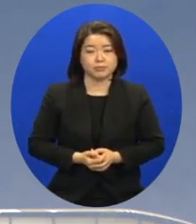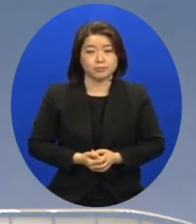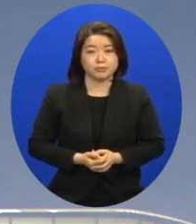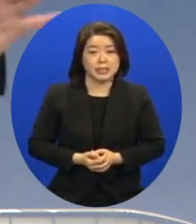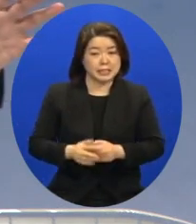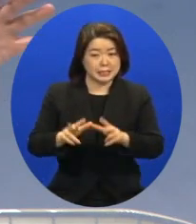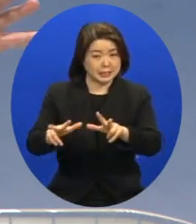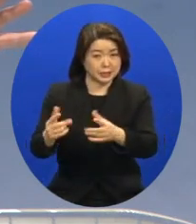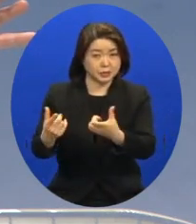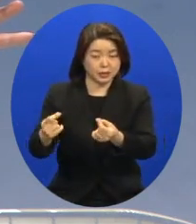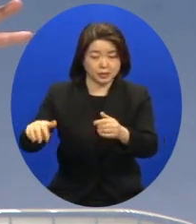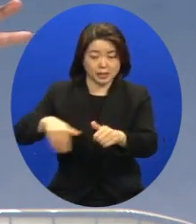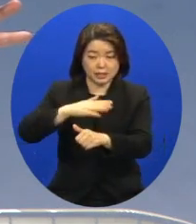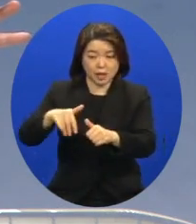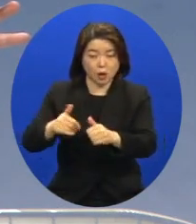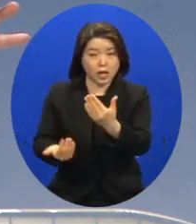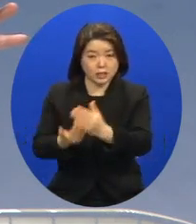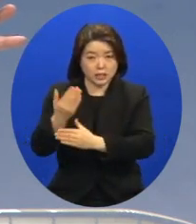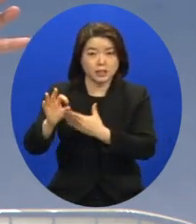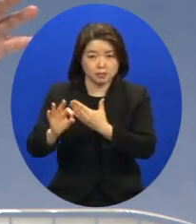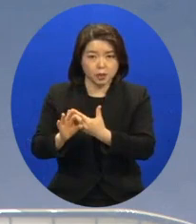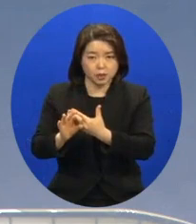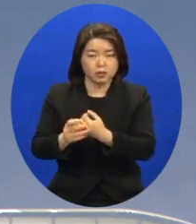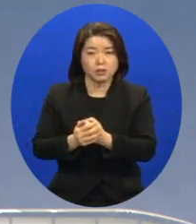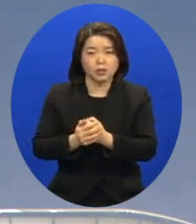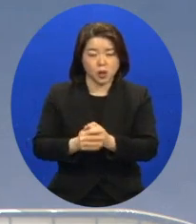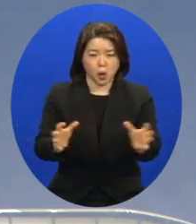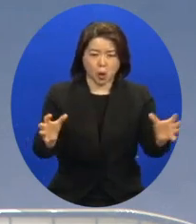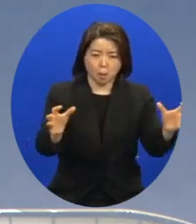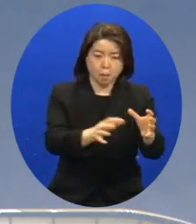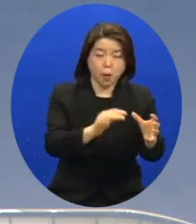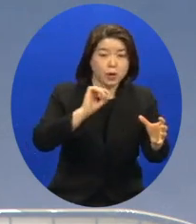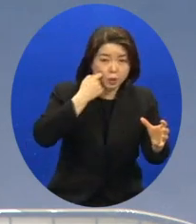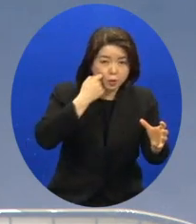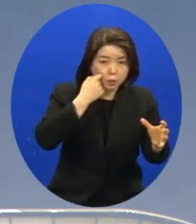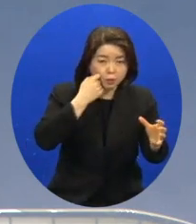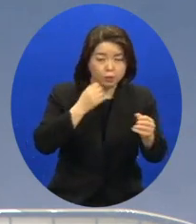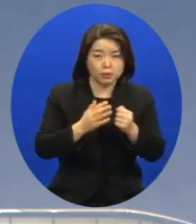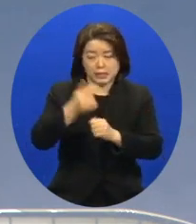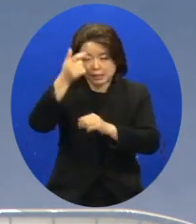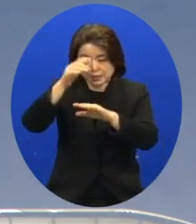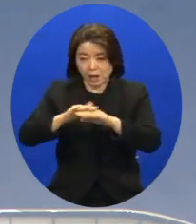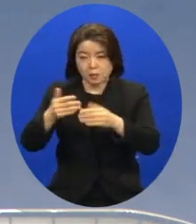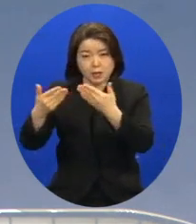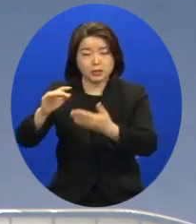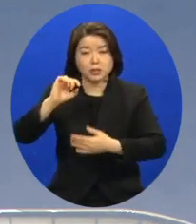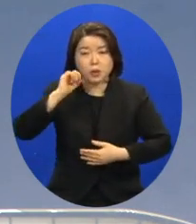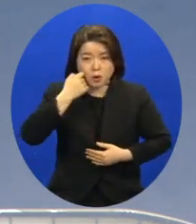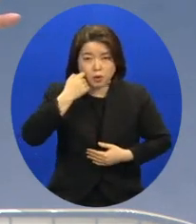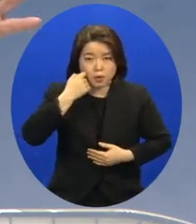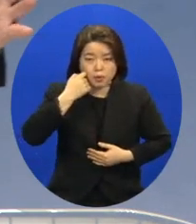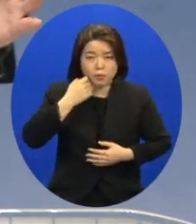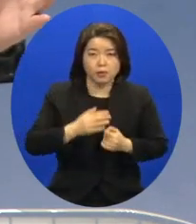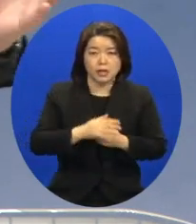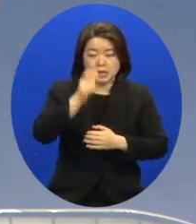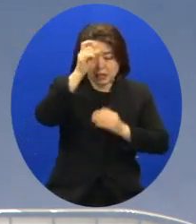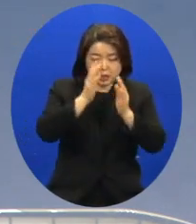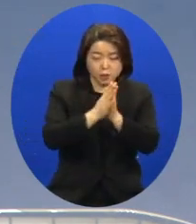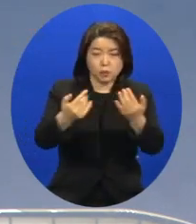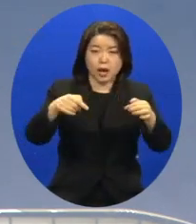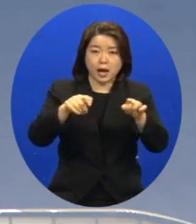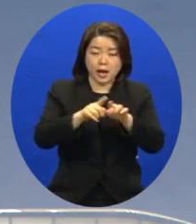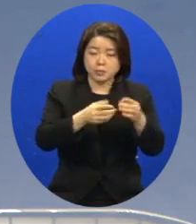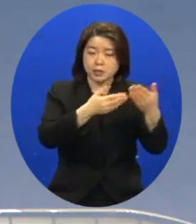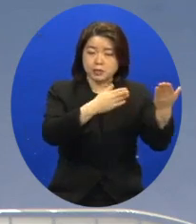이런 지금과 같은 상황이 벌어질 때 모이기가 힘들고 예배드리기도 힘들고 기도 함께